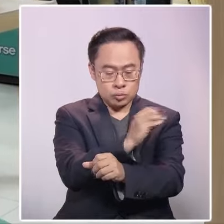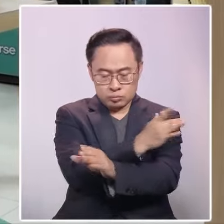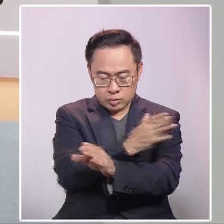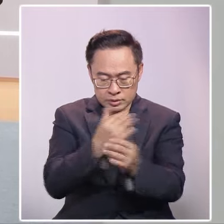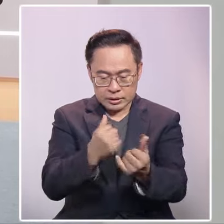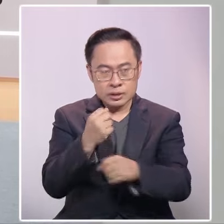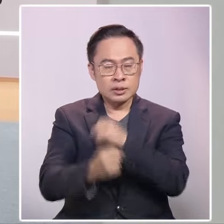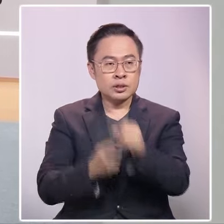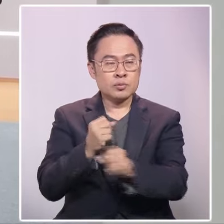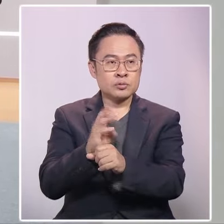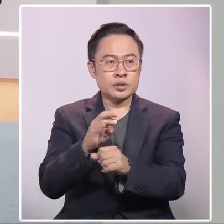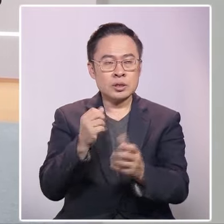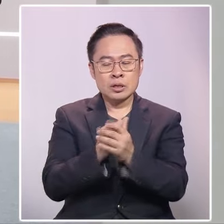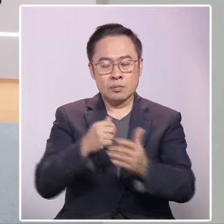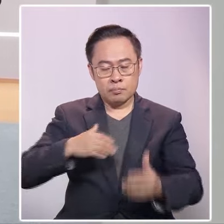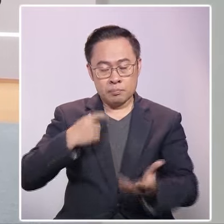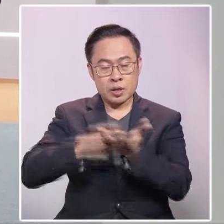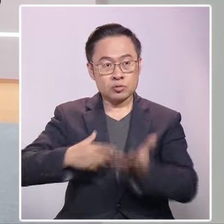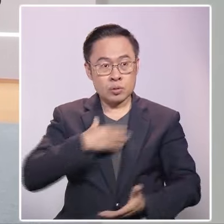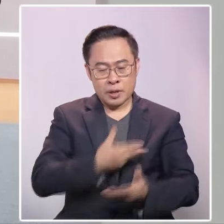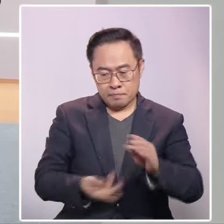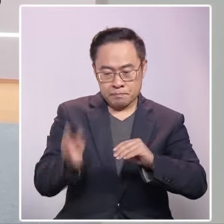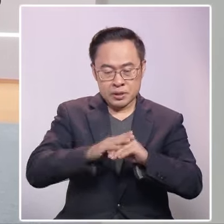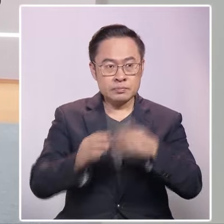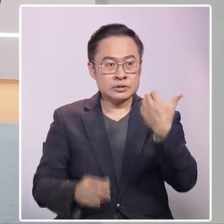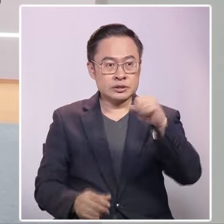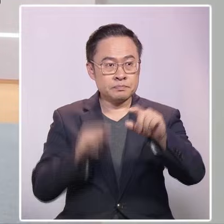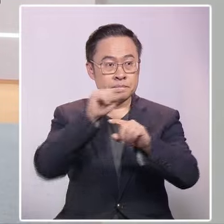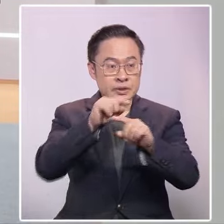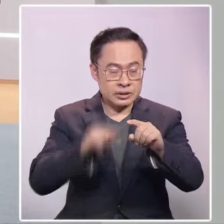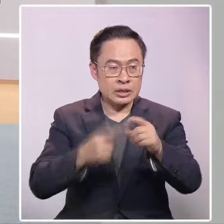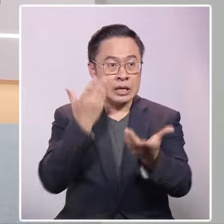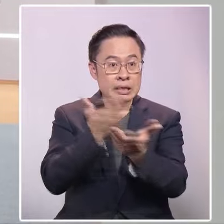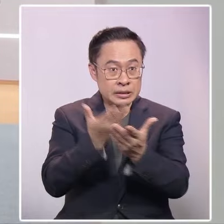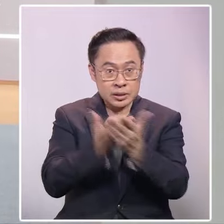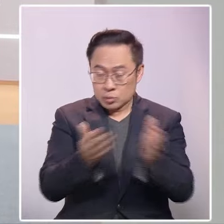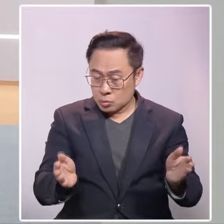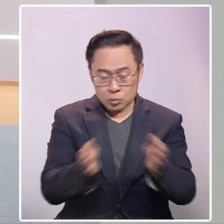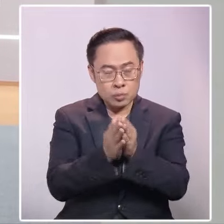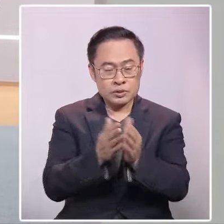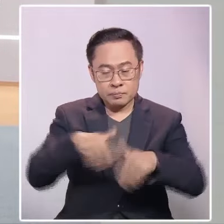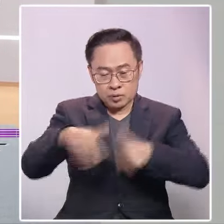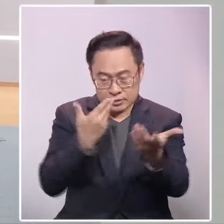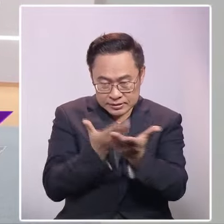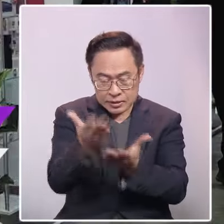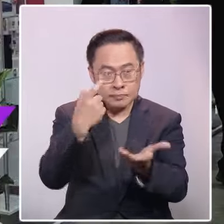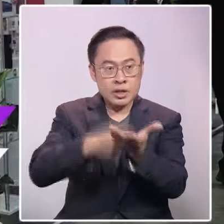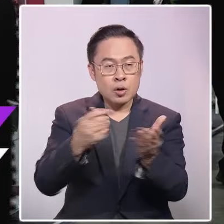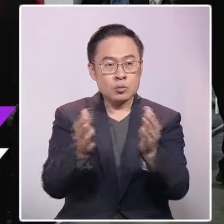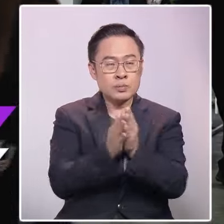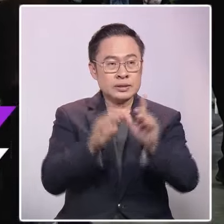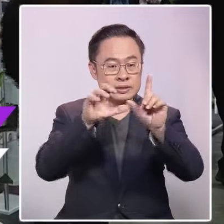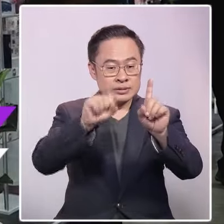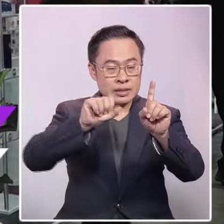ปัจจุบันอัตราเติบโตเนี่ยสูงถึงกว่าปีละ 10%รวมเบี้ยประกันนะณเวลานี้เนี่ยคุณหนวยแน่ค่ะกว่า 100แสน